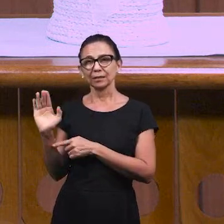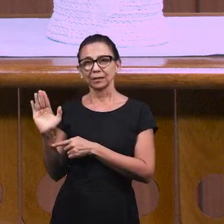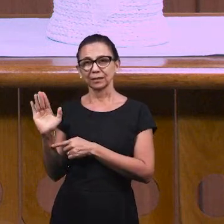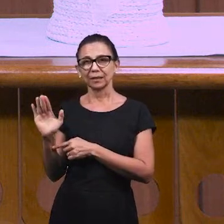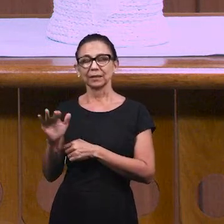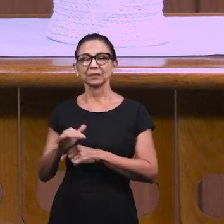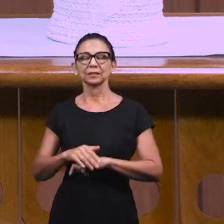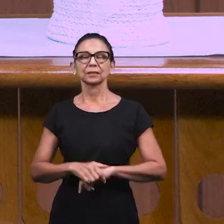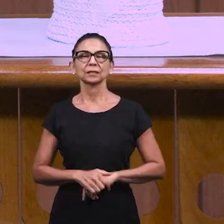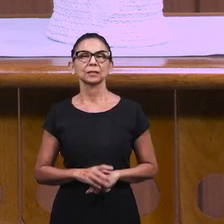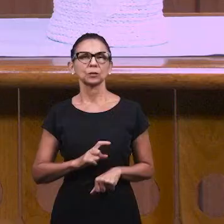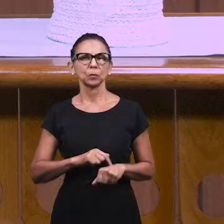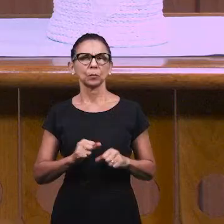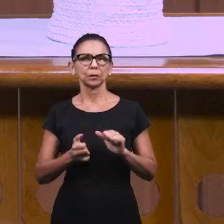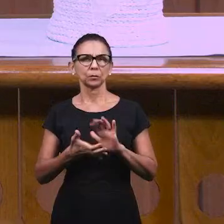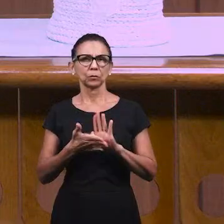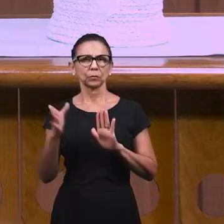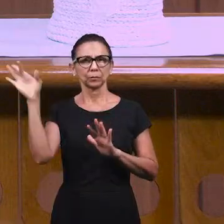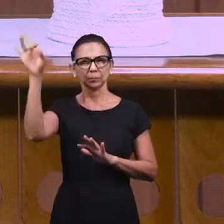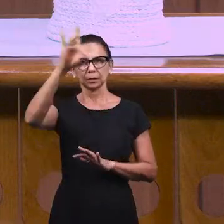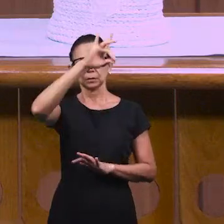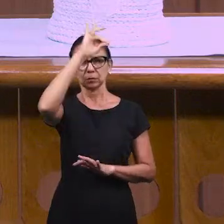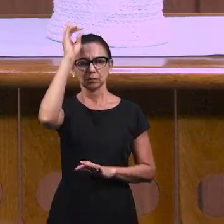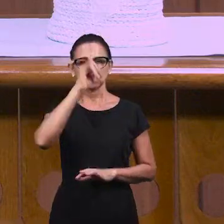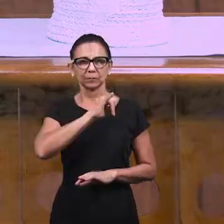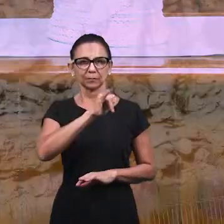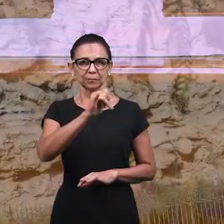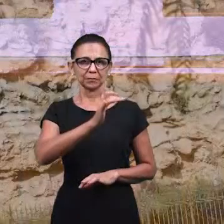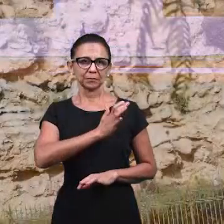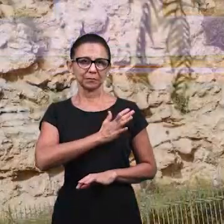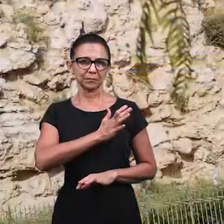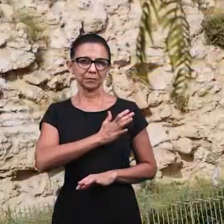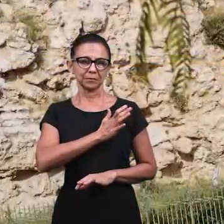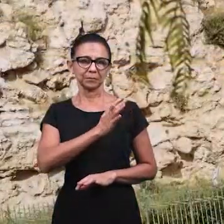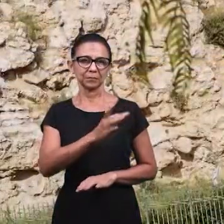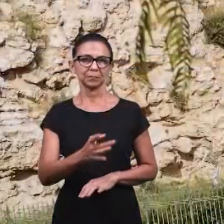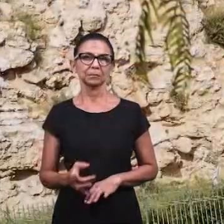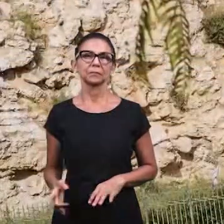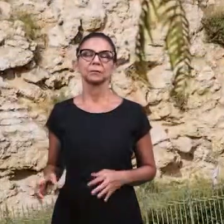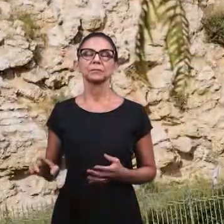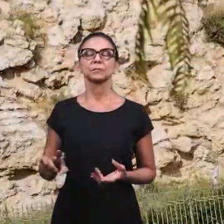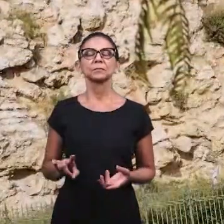l'écran. Au moment de chanter avec nous, le Saint-Esprit de Dieu va parler à votre cœur.